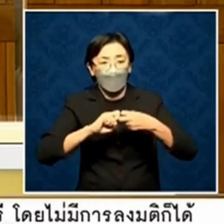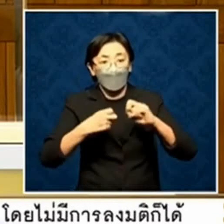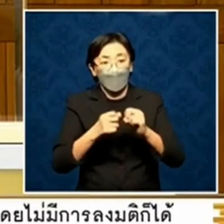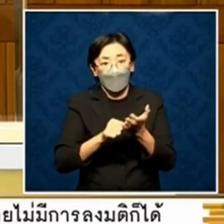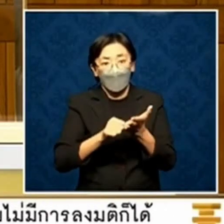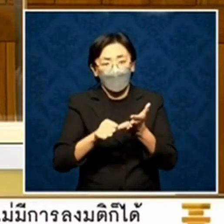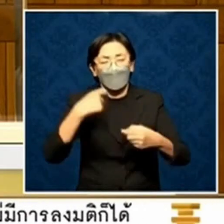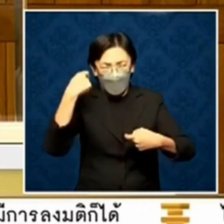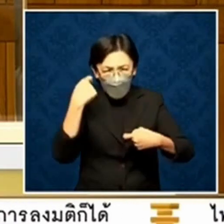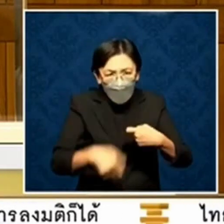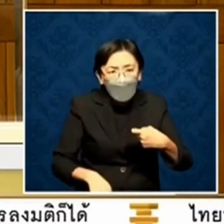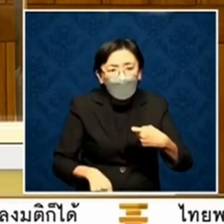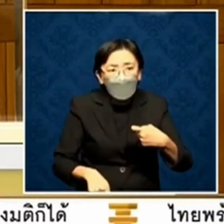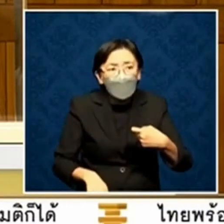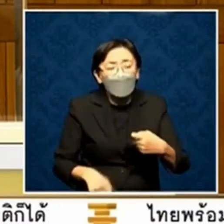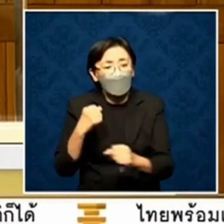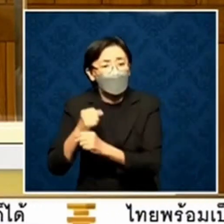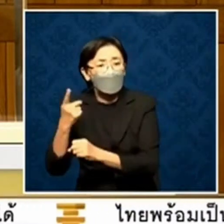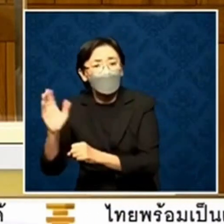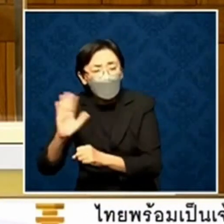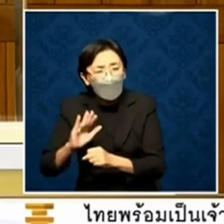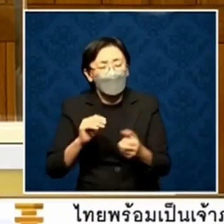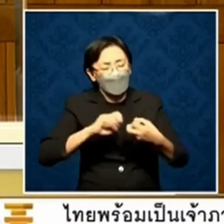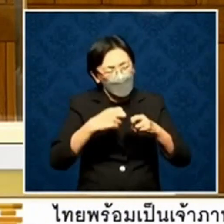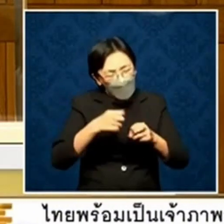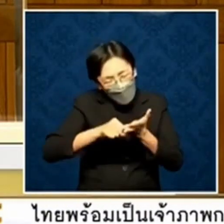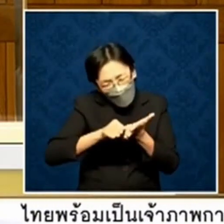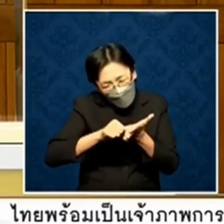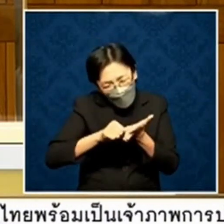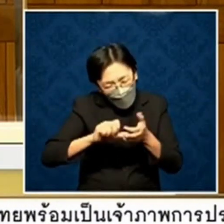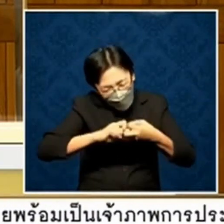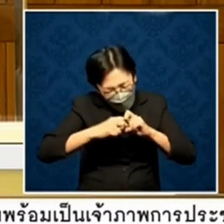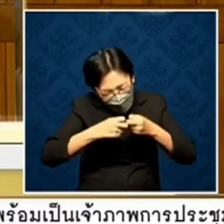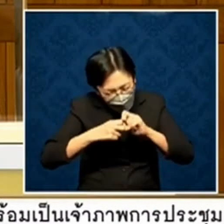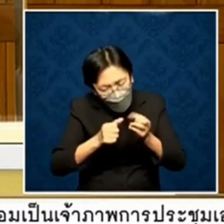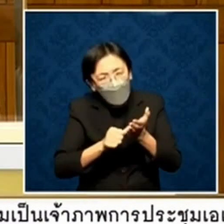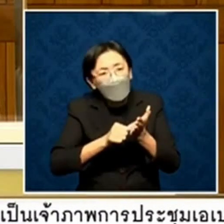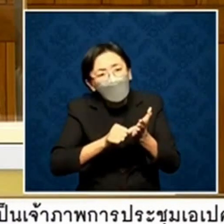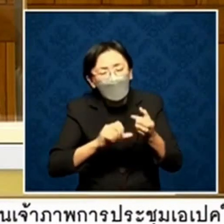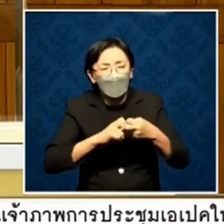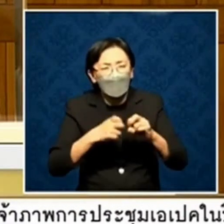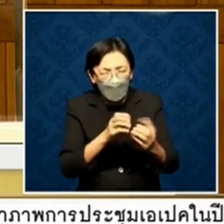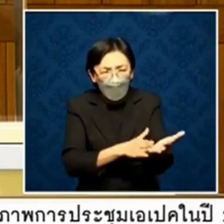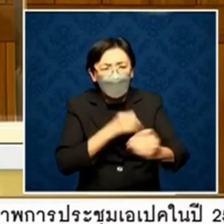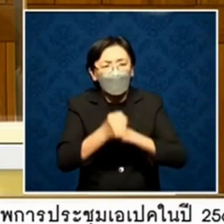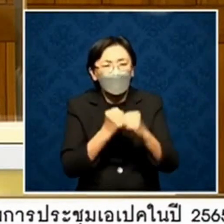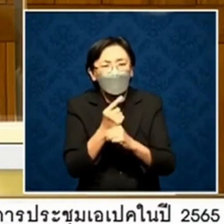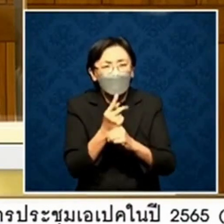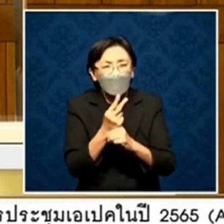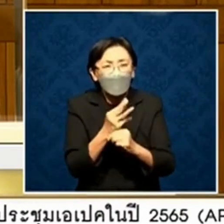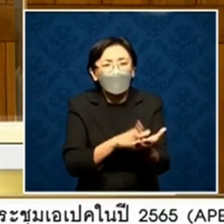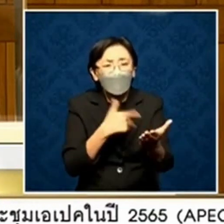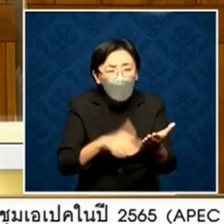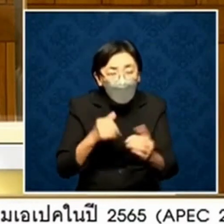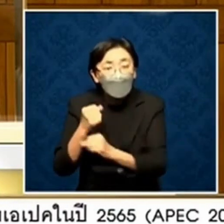างว่าในอดีตและสมัยทักษิณยังทำได้ ก็ใช่ไงแต่ถ้ามันสิ่งที่ถูกต้องหรือเปล่าล่ะ ออ ถ้าคุณคิดว่าถูกต้องคุณทำต่อใช่ไหมแต่